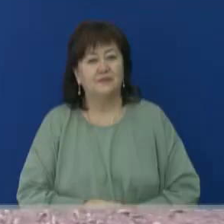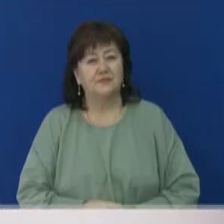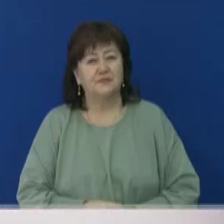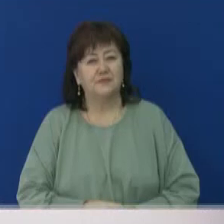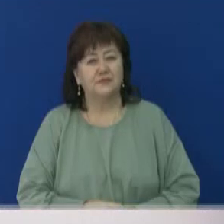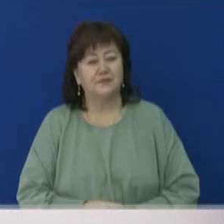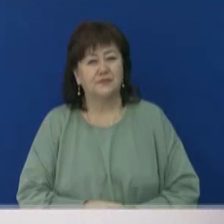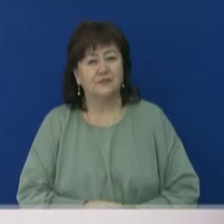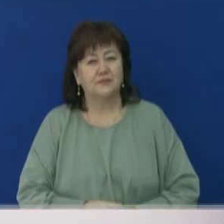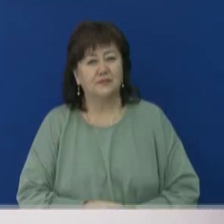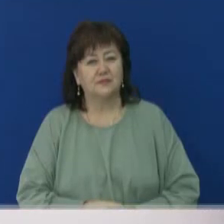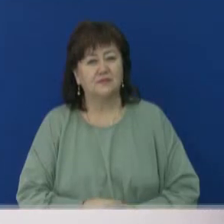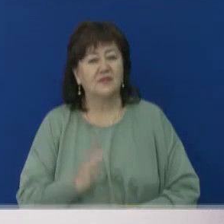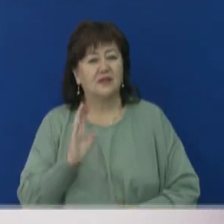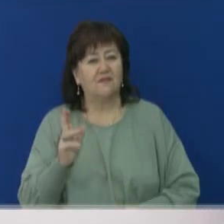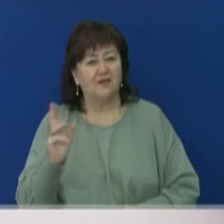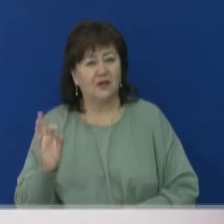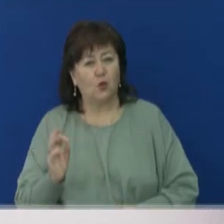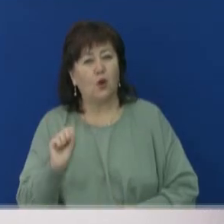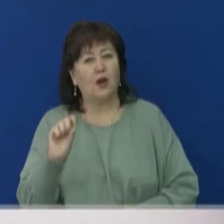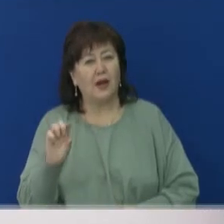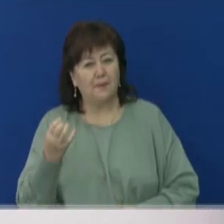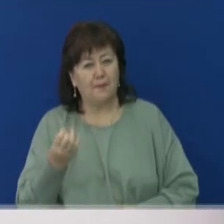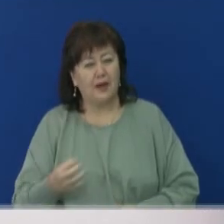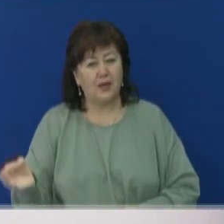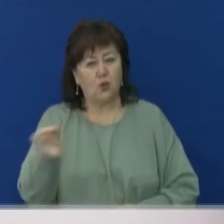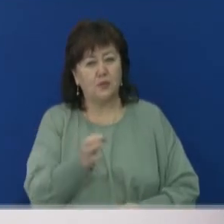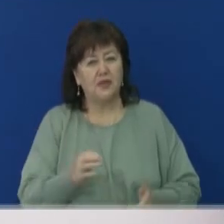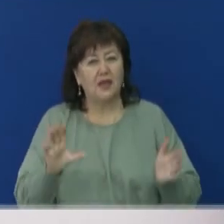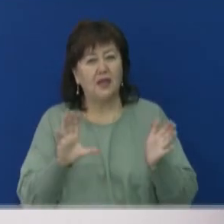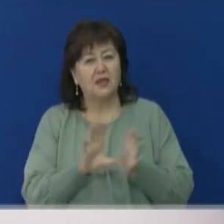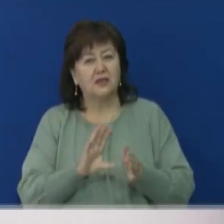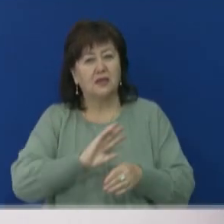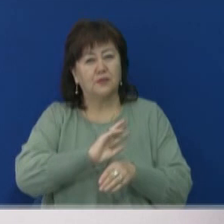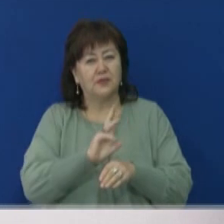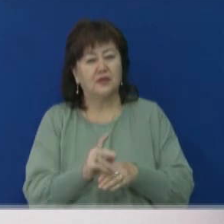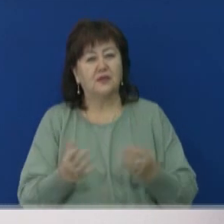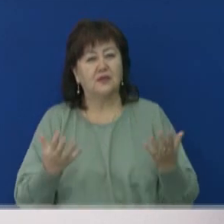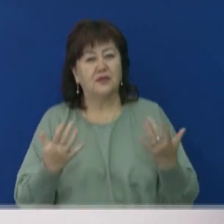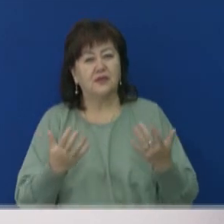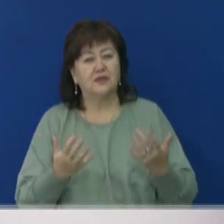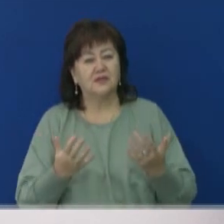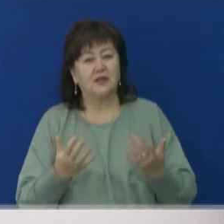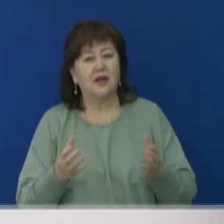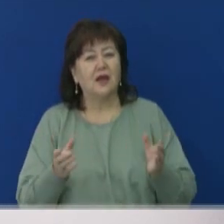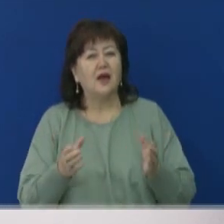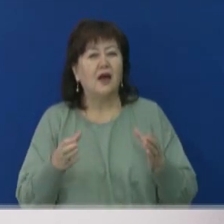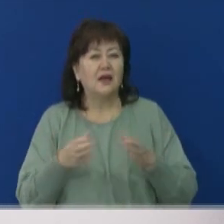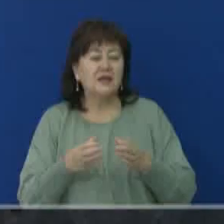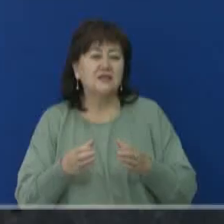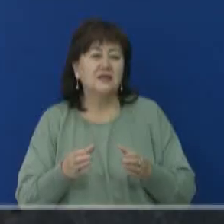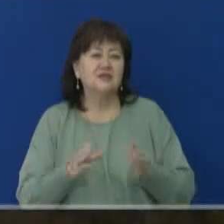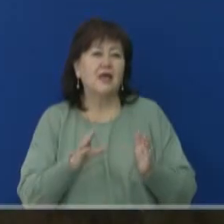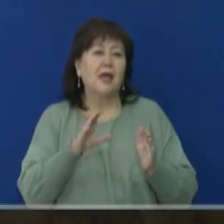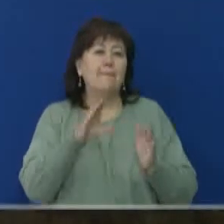телеарнасы. Шығыс Қазақстан және Абай облыстарында электр энергиясымен қамтитын бірнеше ұйымның тарифі төмендетілді. Бұл туралы